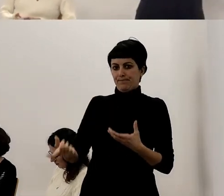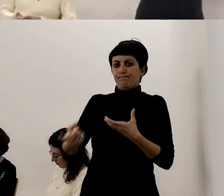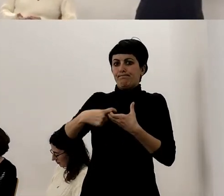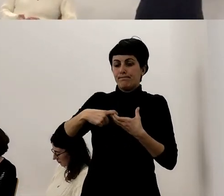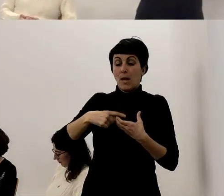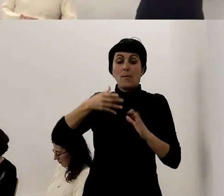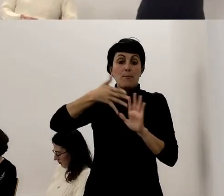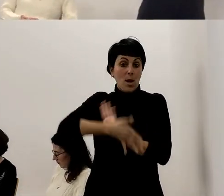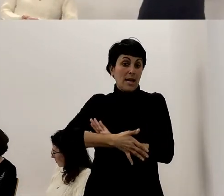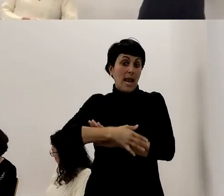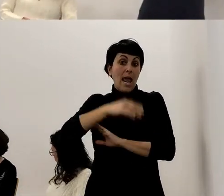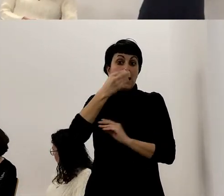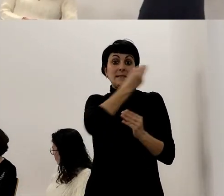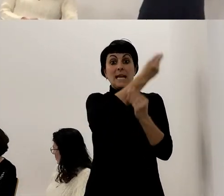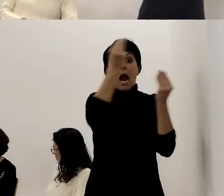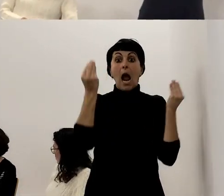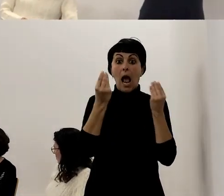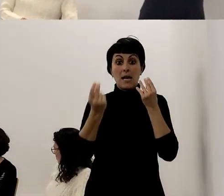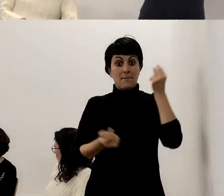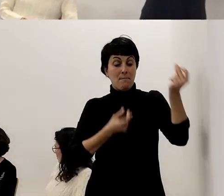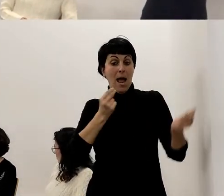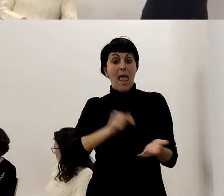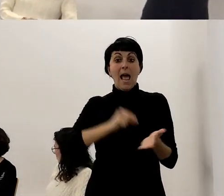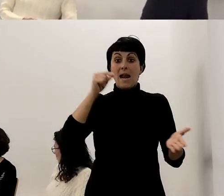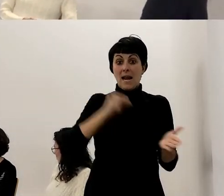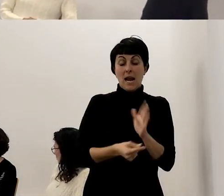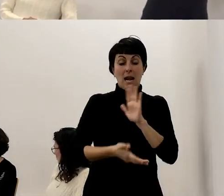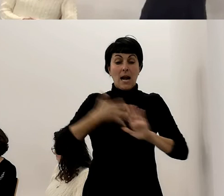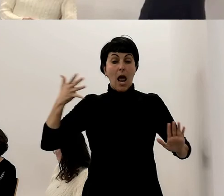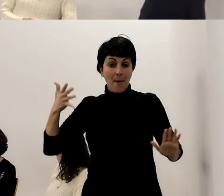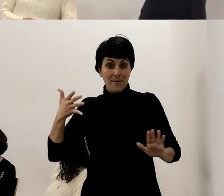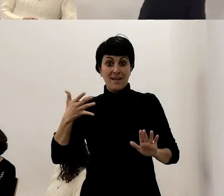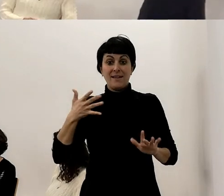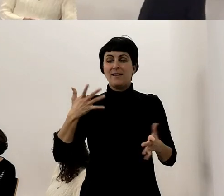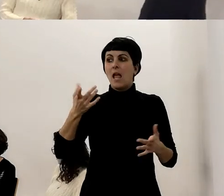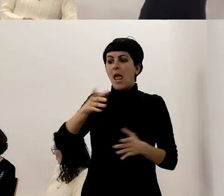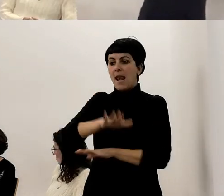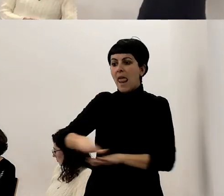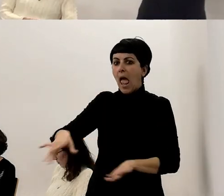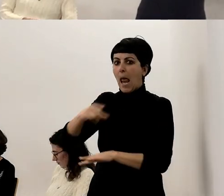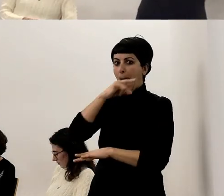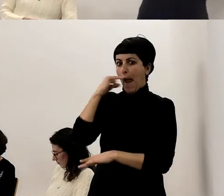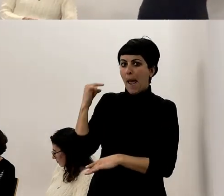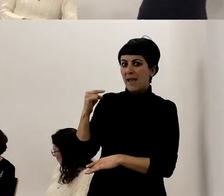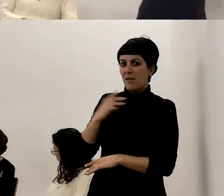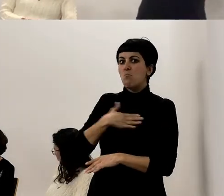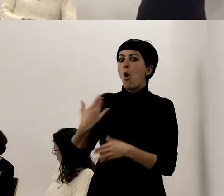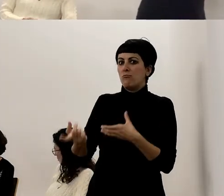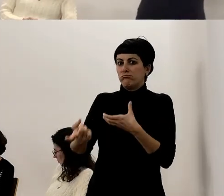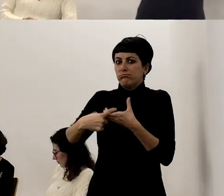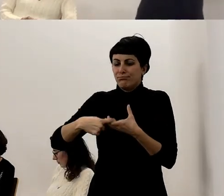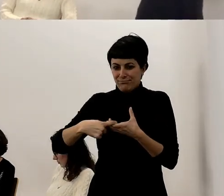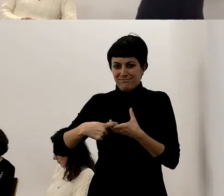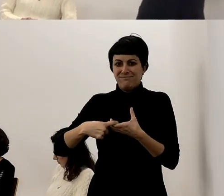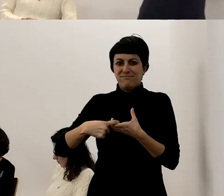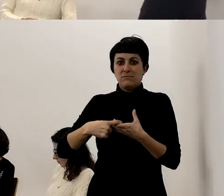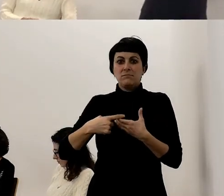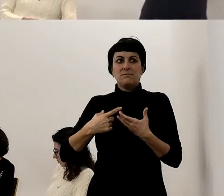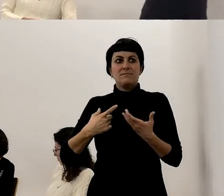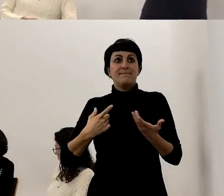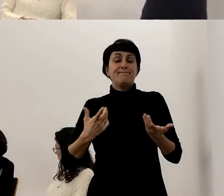uns gegants doncs, que ballen ràpid o així, sí que hi ha hagut algun nen que ens ha dit, ostres, doncs,